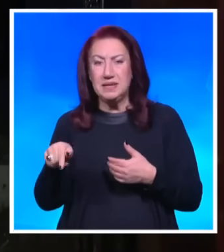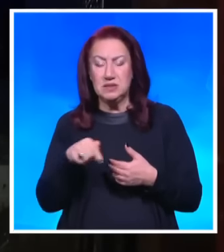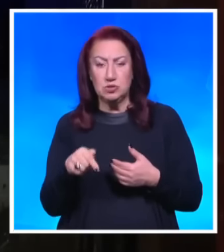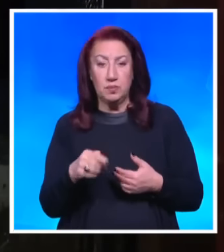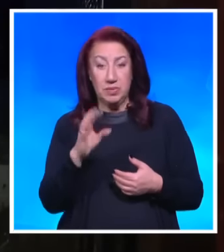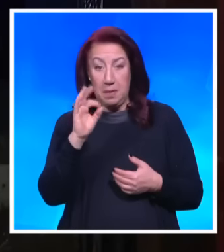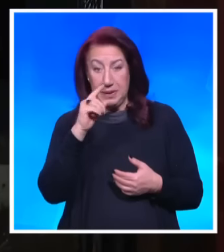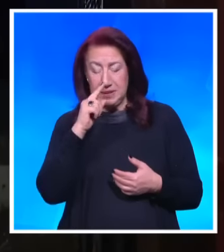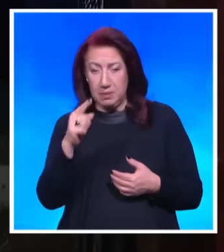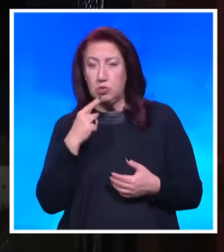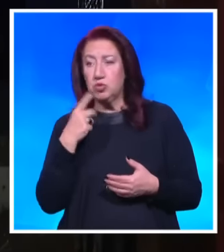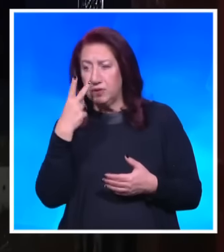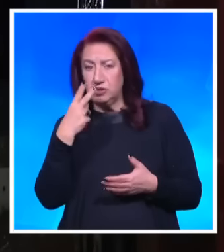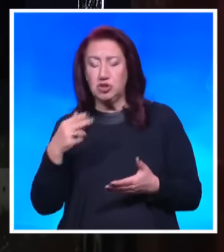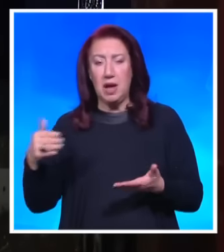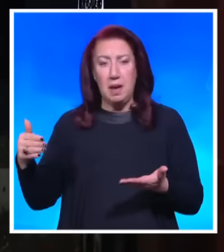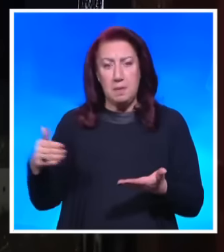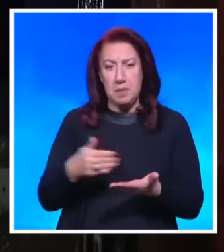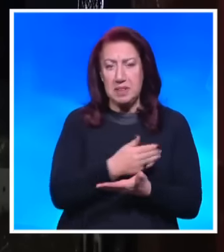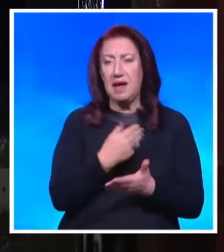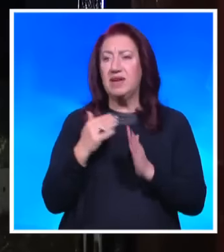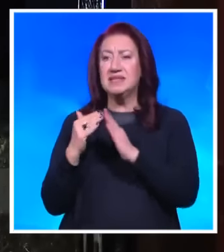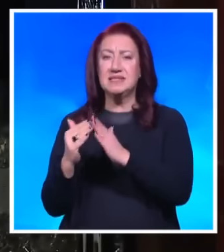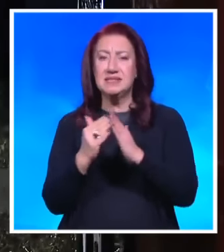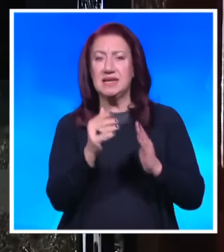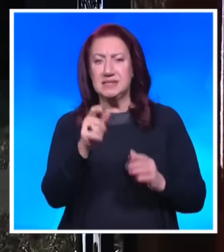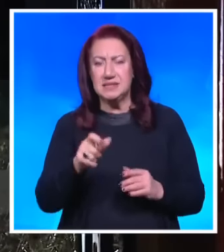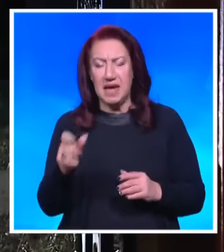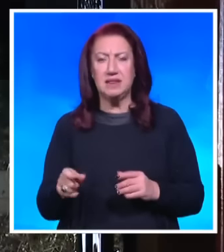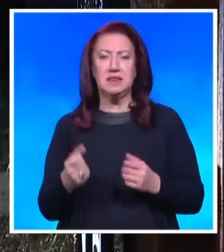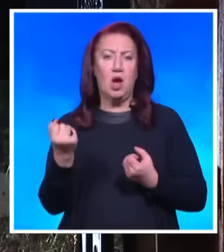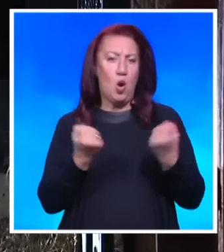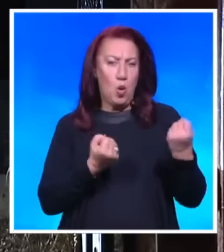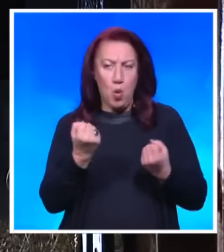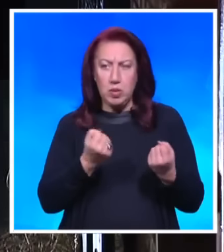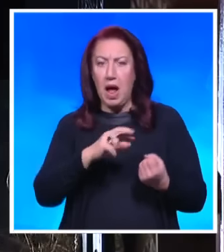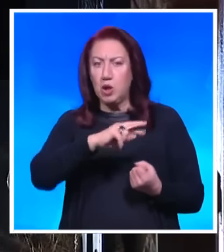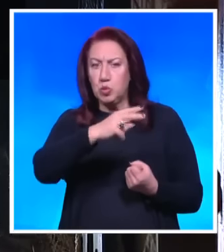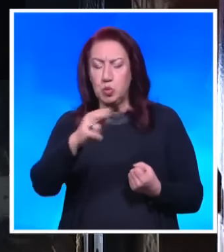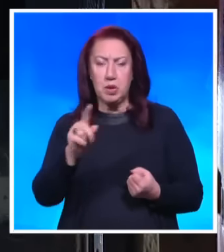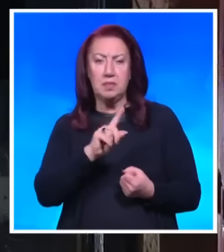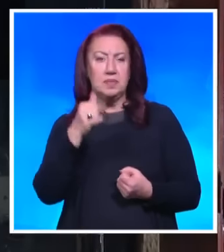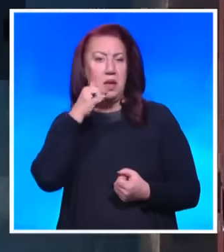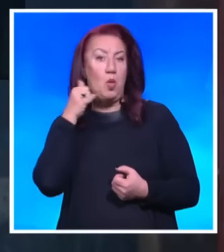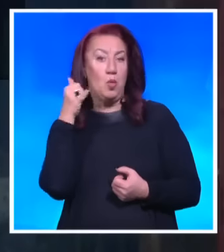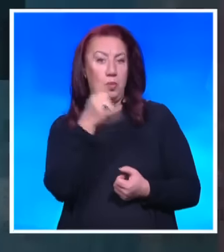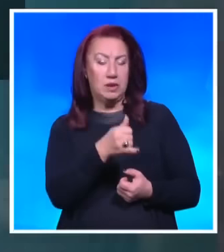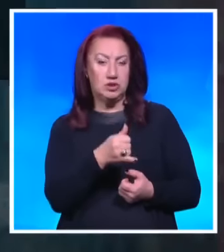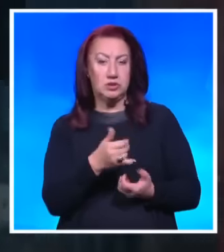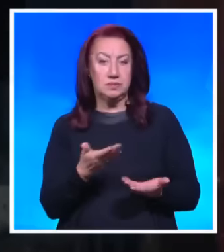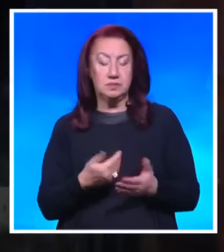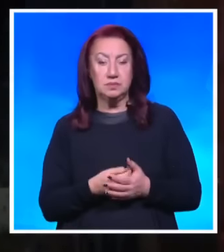минават съседи, минават автомобили и абсолютно никой не подава сигнал. Вие заплашвани ли сте по някакъв